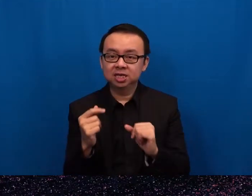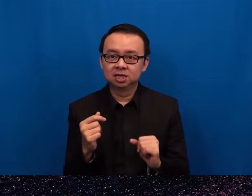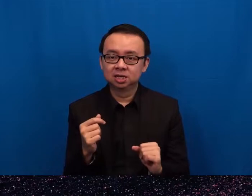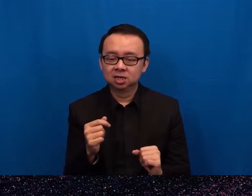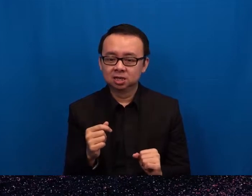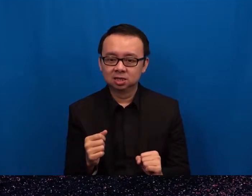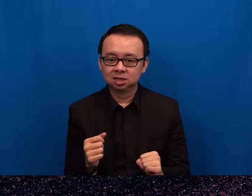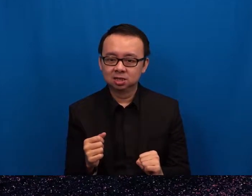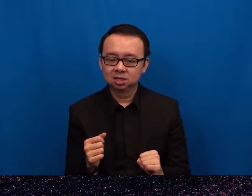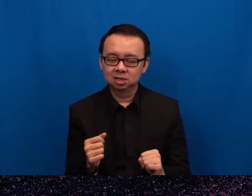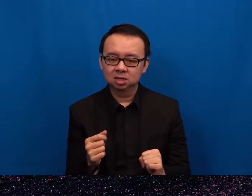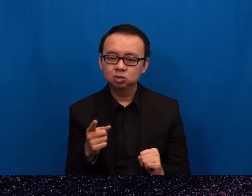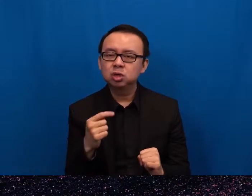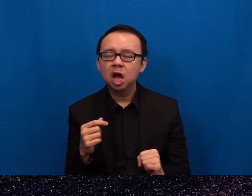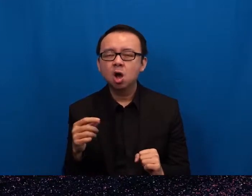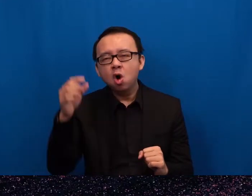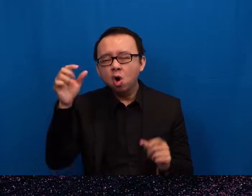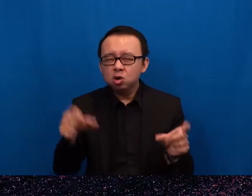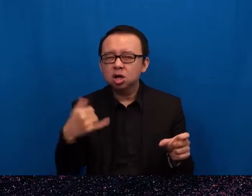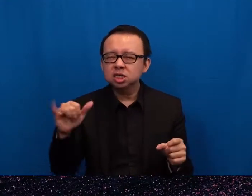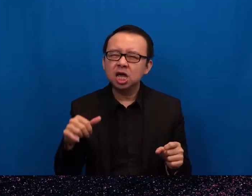sedang high,